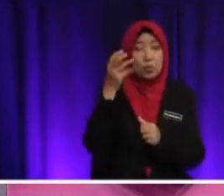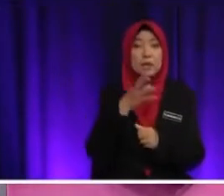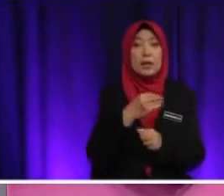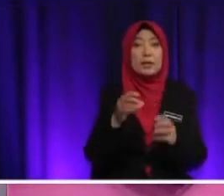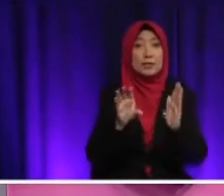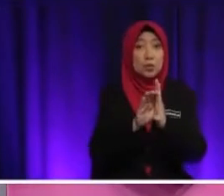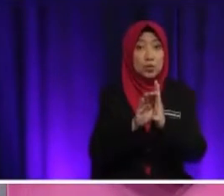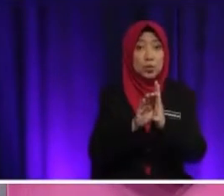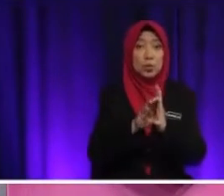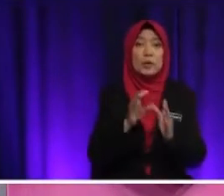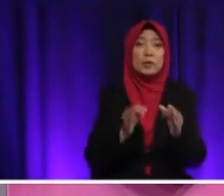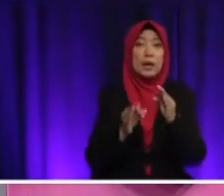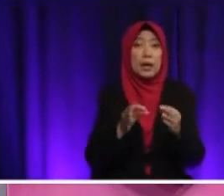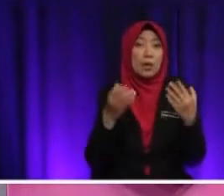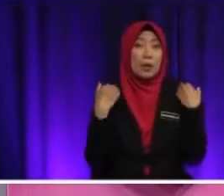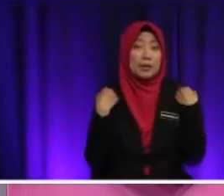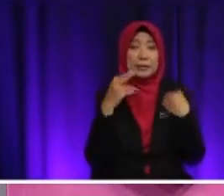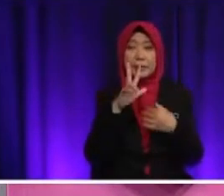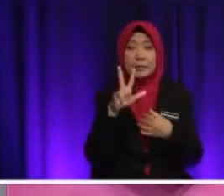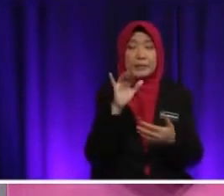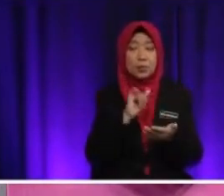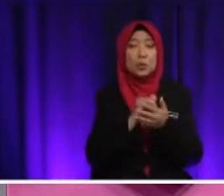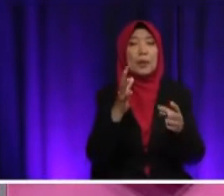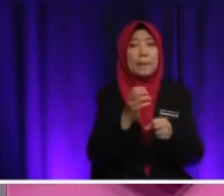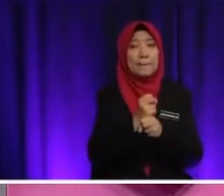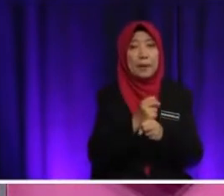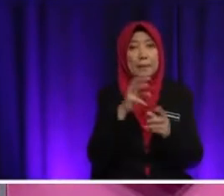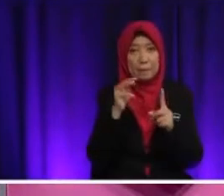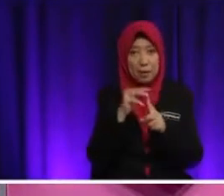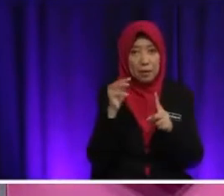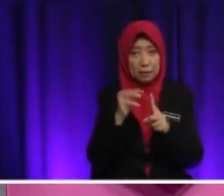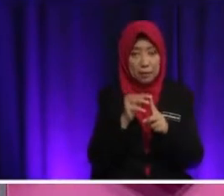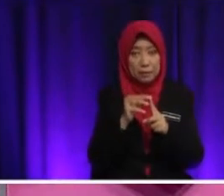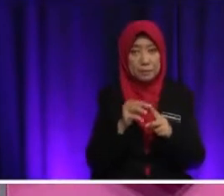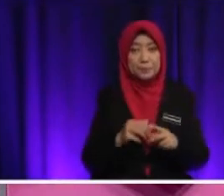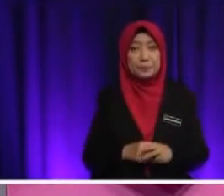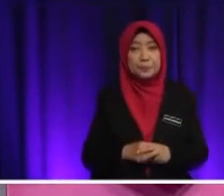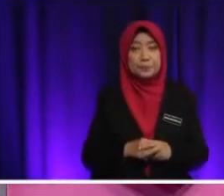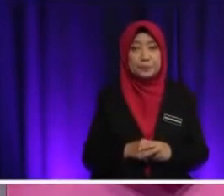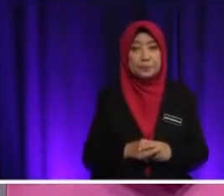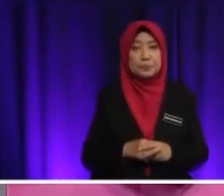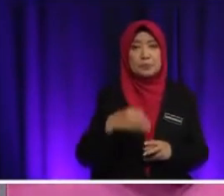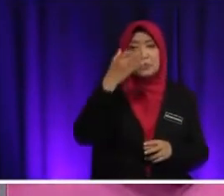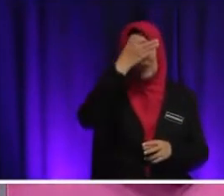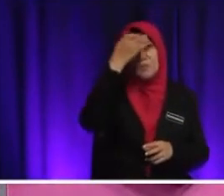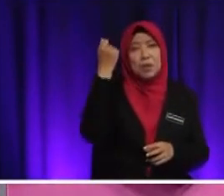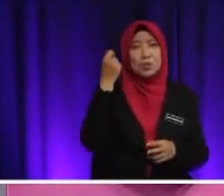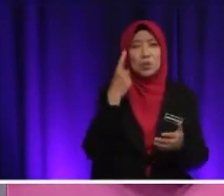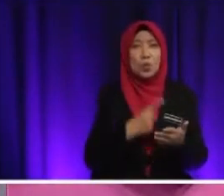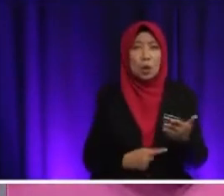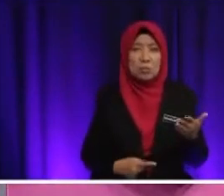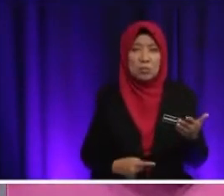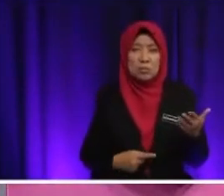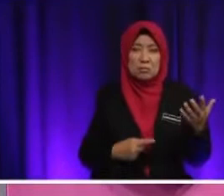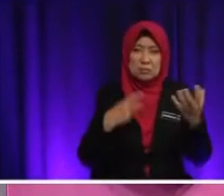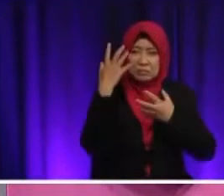Ada ketiga-tiga benda ni dapatlah markah yang ketiga itu. Okey? Kemudian, Ustaz, saya tak tahulah faktor tu apa dia. Kadang-kadang murid keliru.